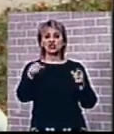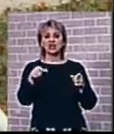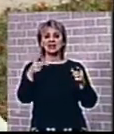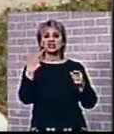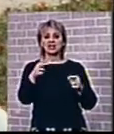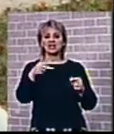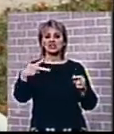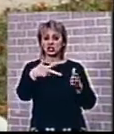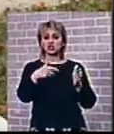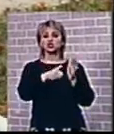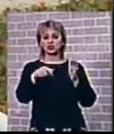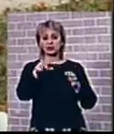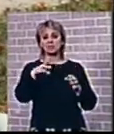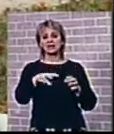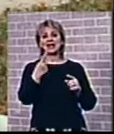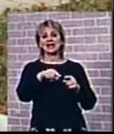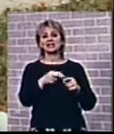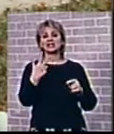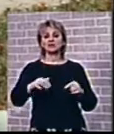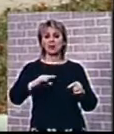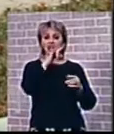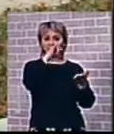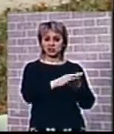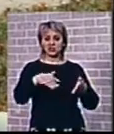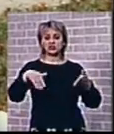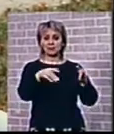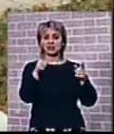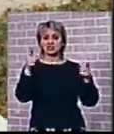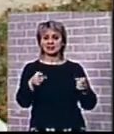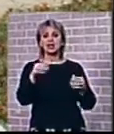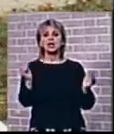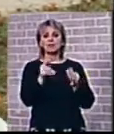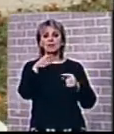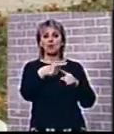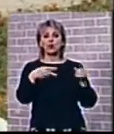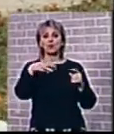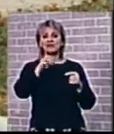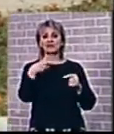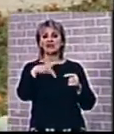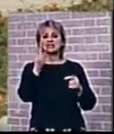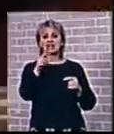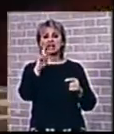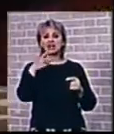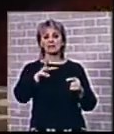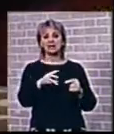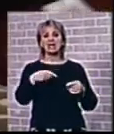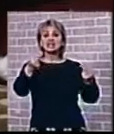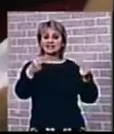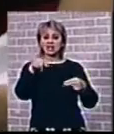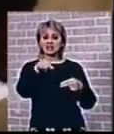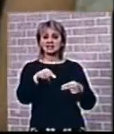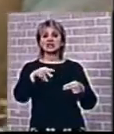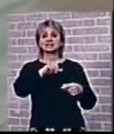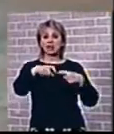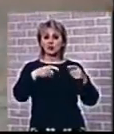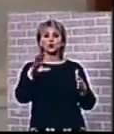3 километра 600 метров. Это длина взлетно-посадочной полосы. И полумарафонская дистанция 21 километр. Зарегистрироваться на